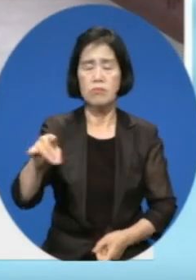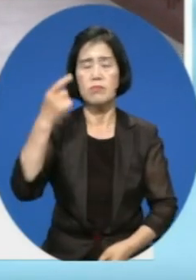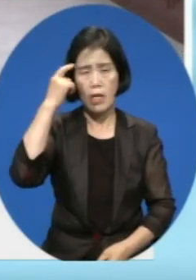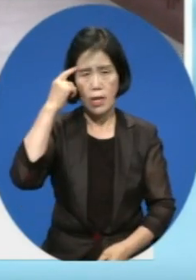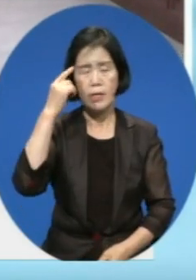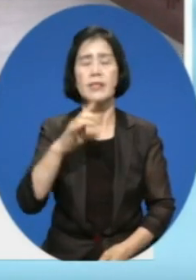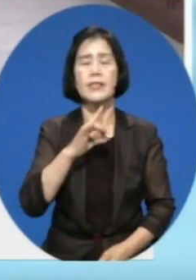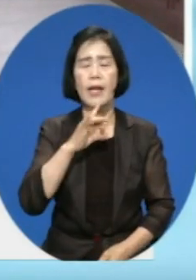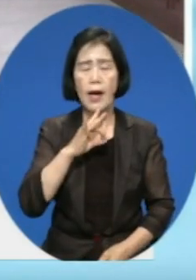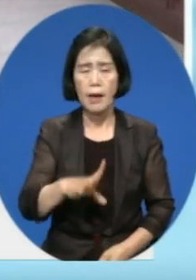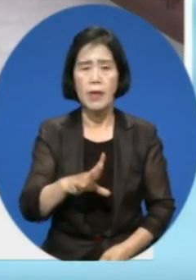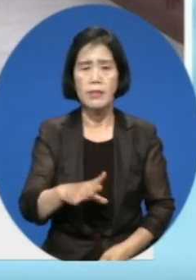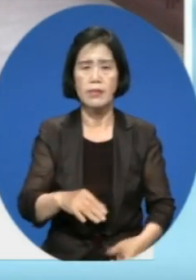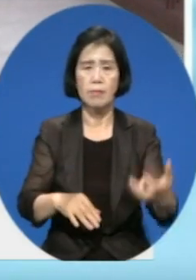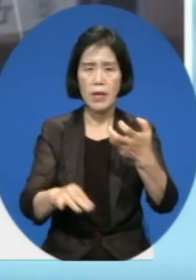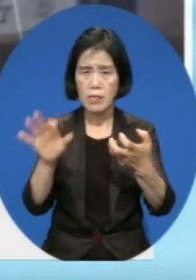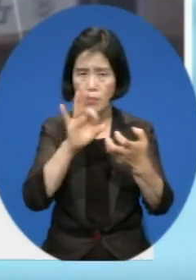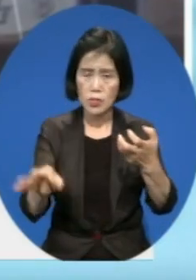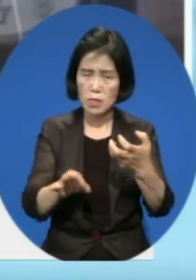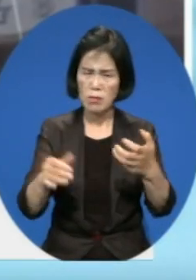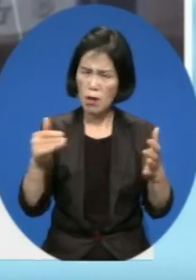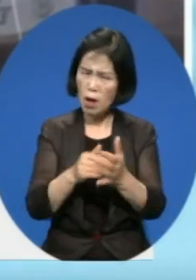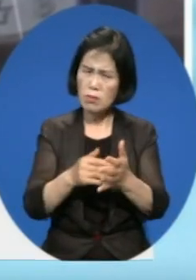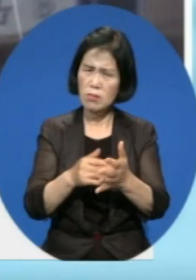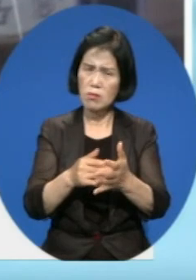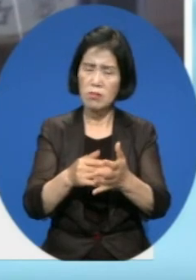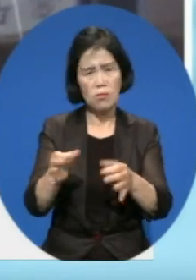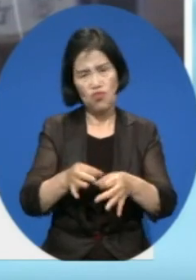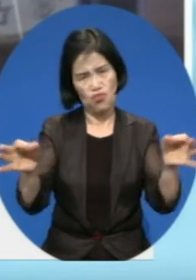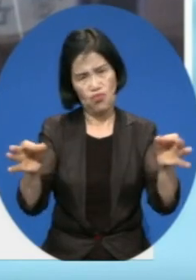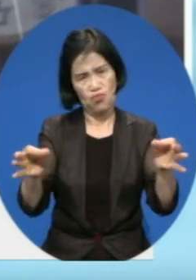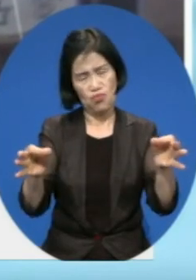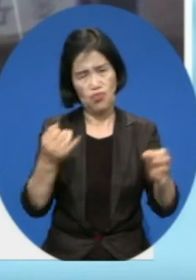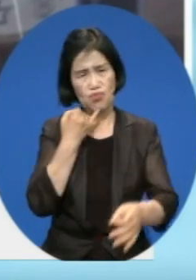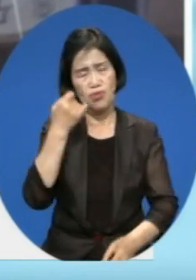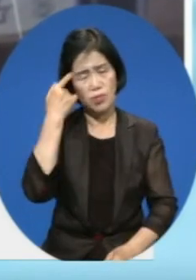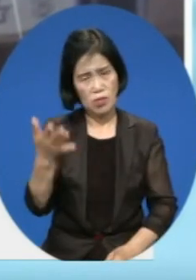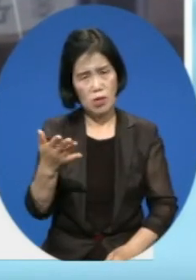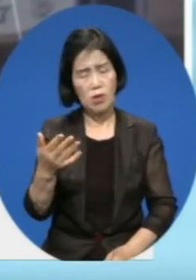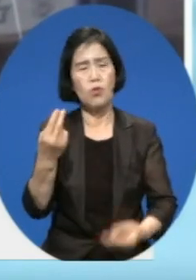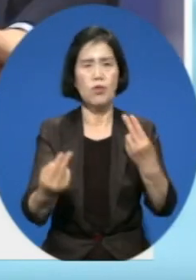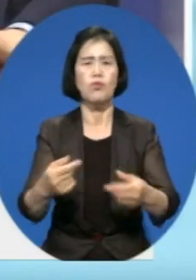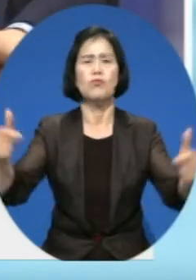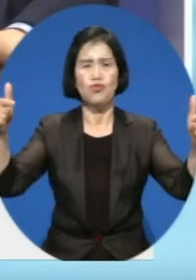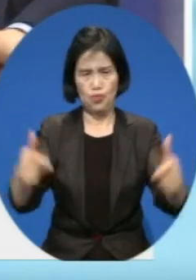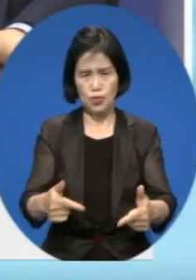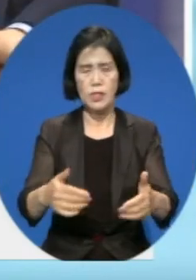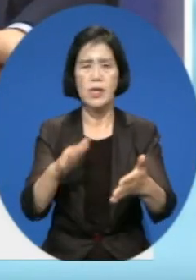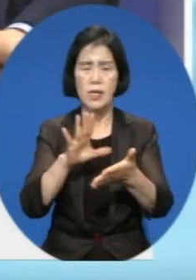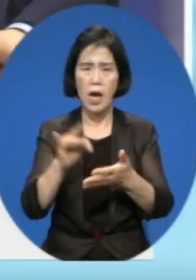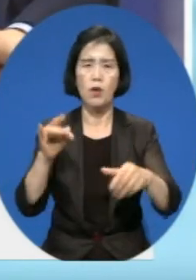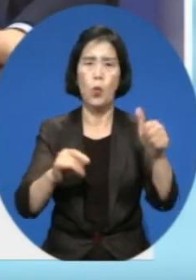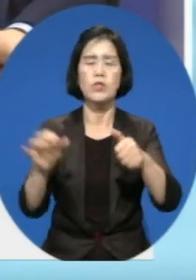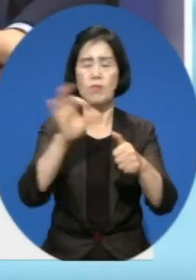네. 다만 이게 과연 80%까지 줄 일인가에 대해서는 저는 의문의 여지는 있습니다. 차라리 이걸 갖다 대폭 낮춰서 한 우리 사회에